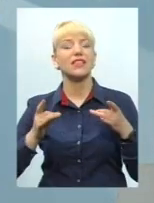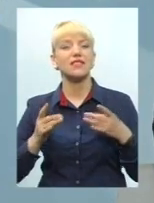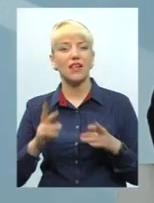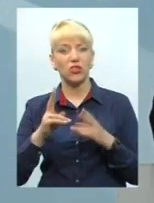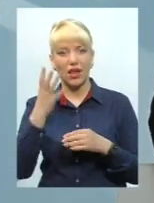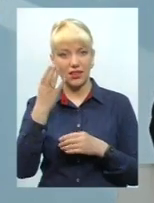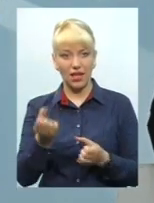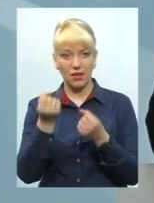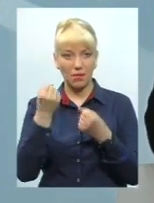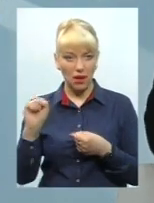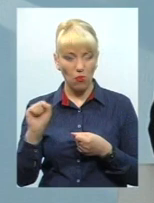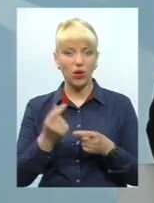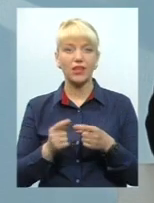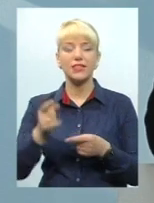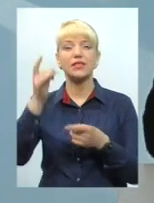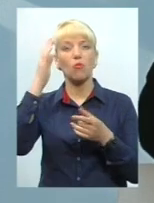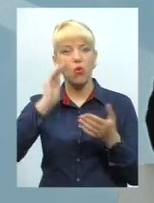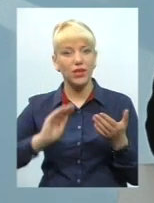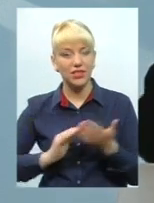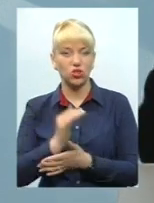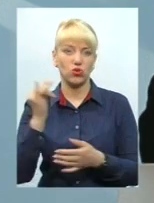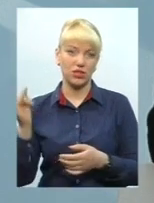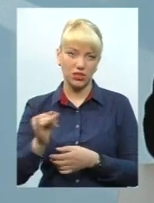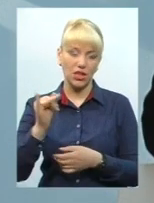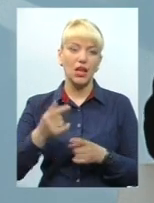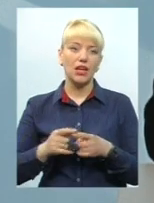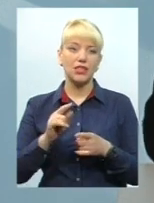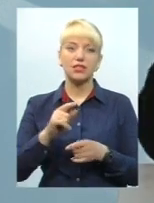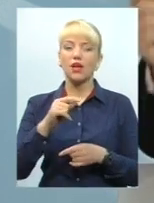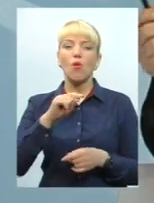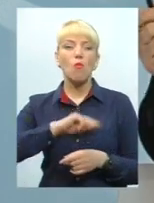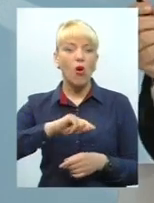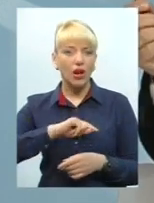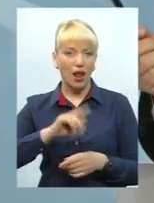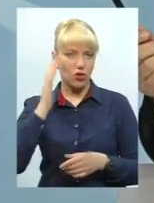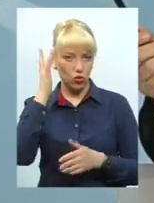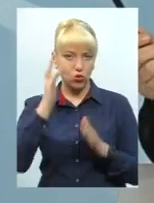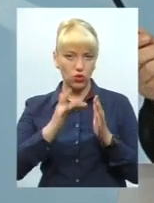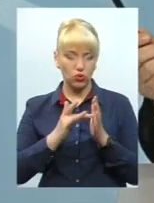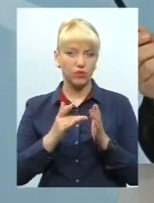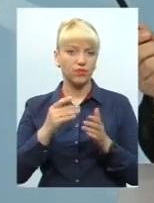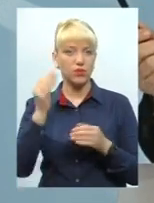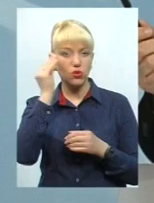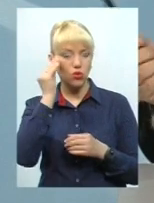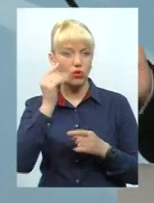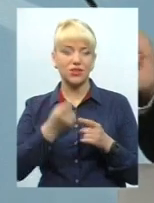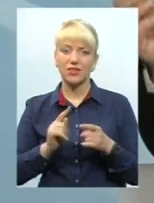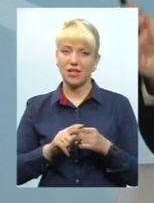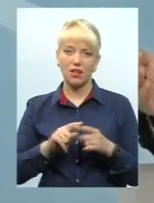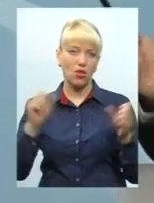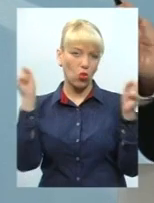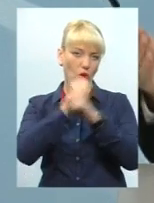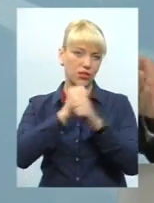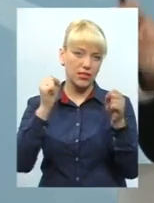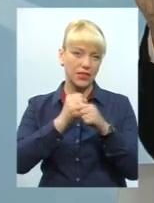Перемоги, і з політичної, і з історичної, і навіть з моральної точки зору, буде просто нонсенс. Оце